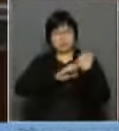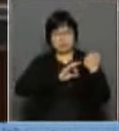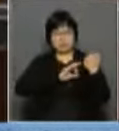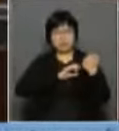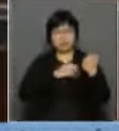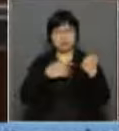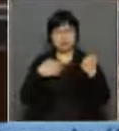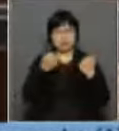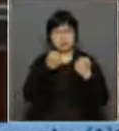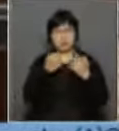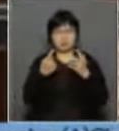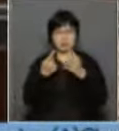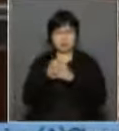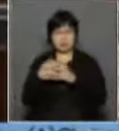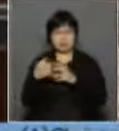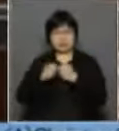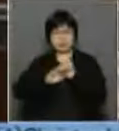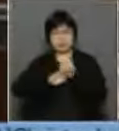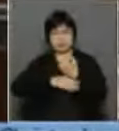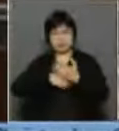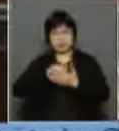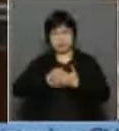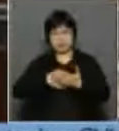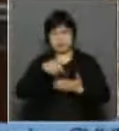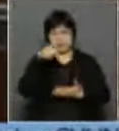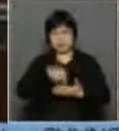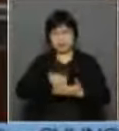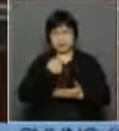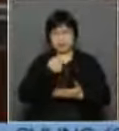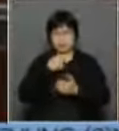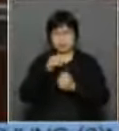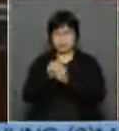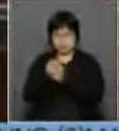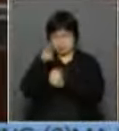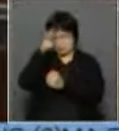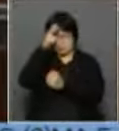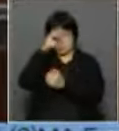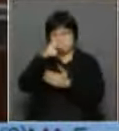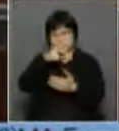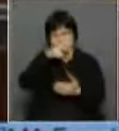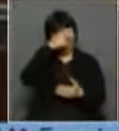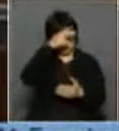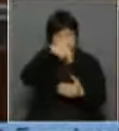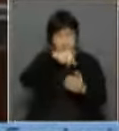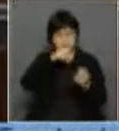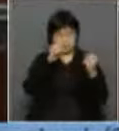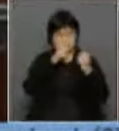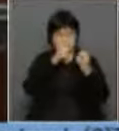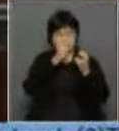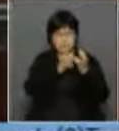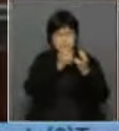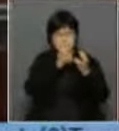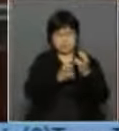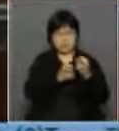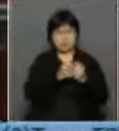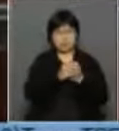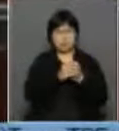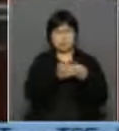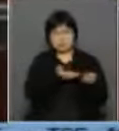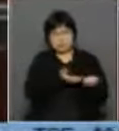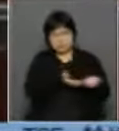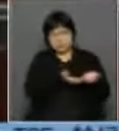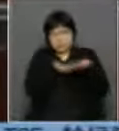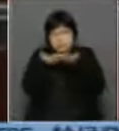條例裡面的，要求政府將行政會議的資料是交出